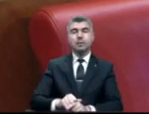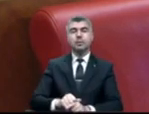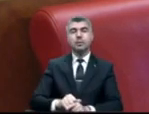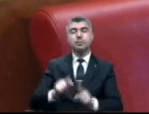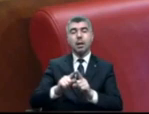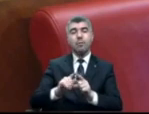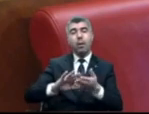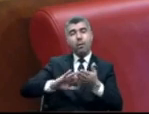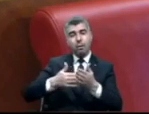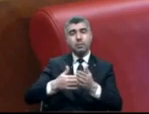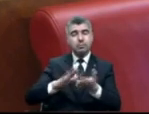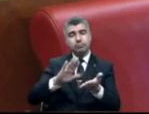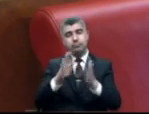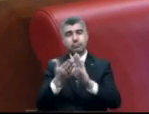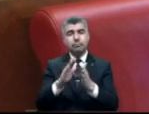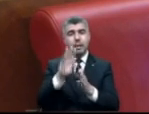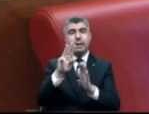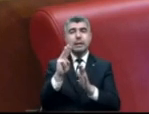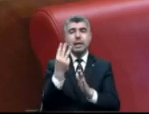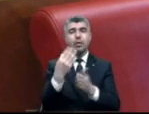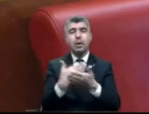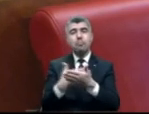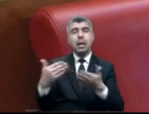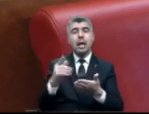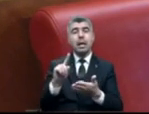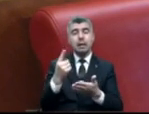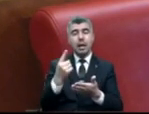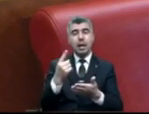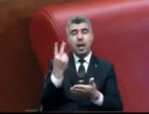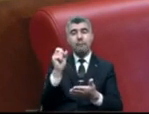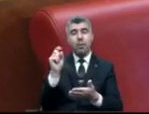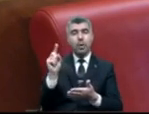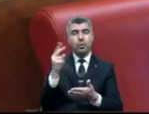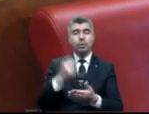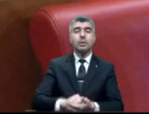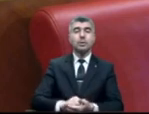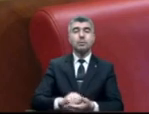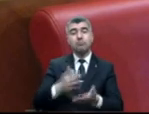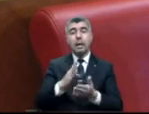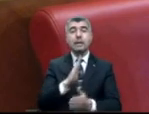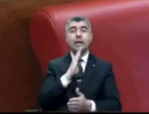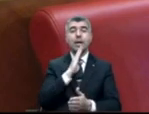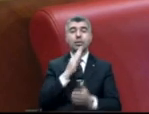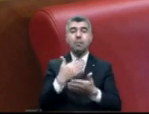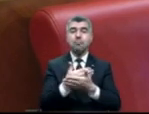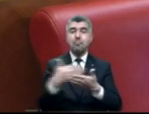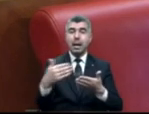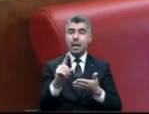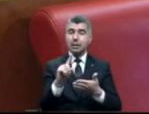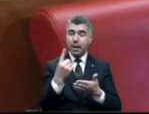والاستثمارات المعدنية كتفوق 13 مليار جنيه درهم في سنة 2021، ولكن 12 مليار جنيه درهم